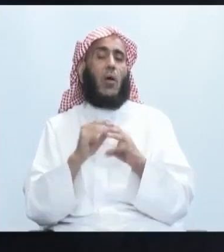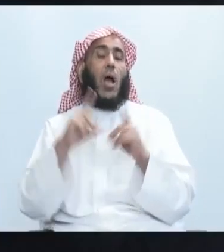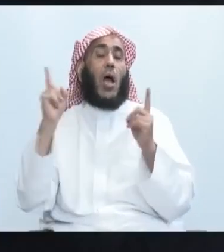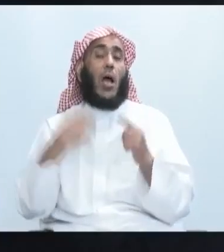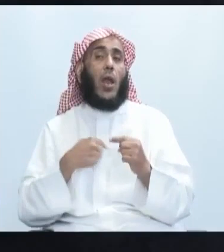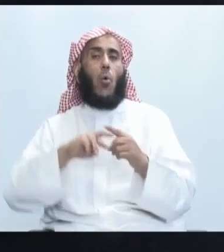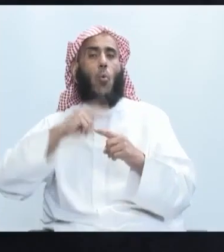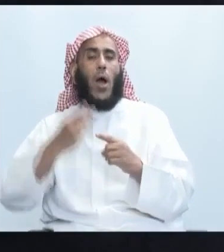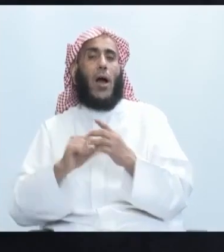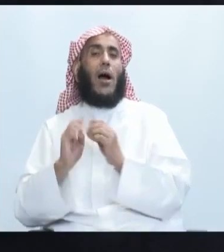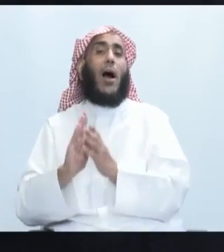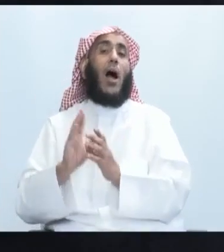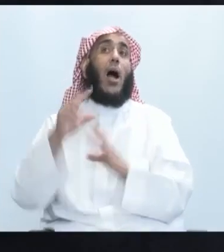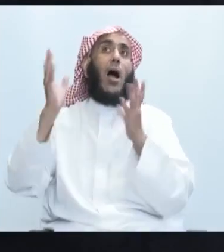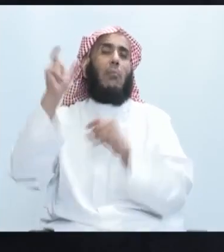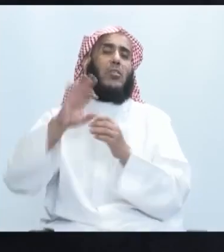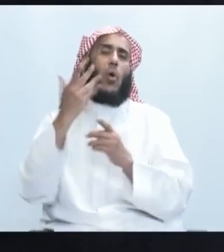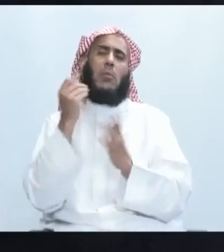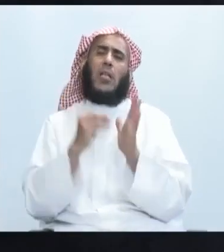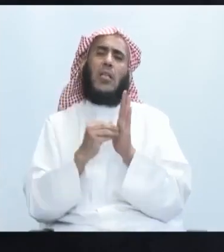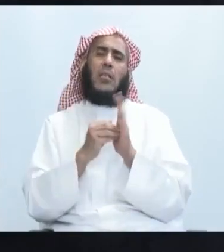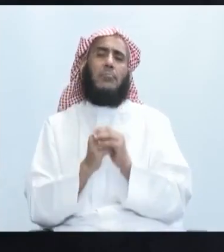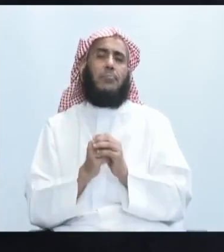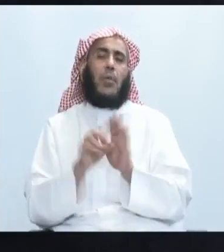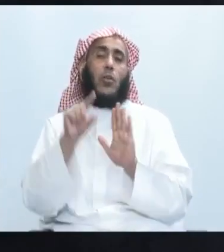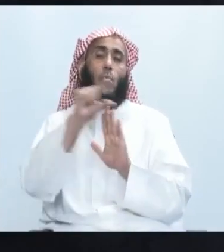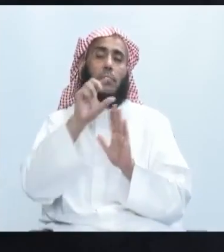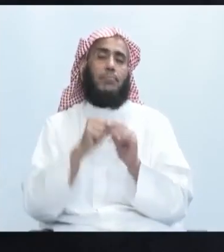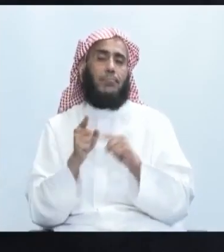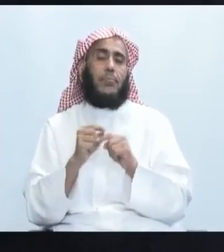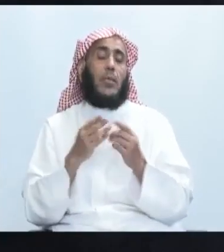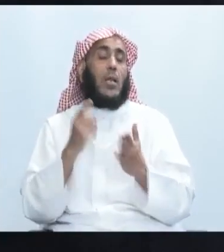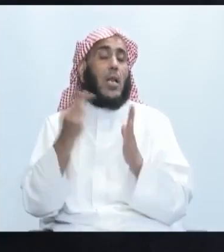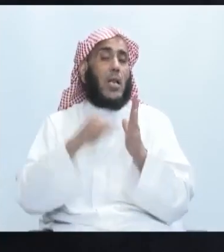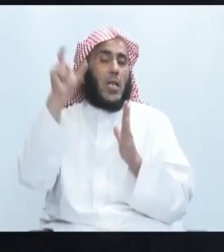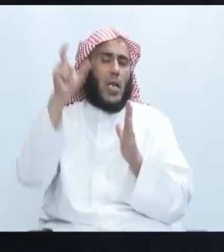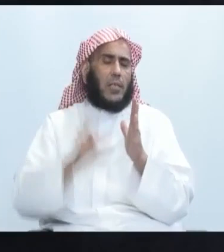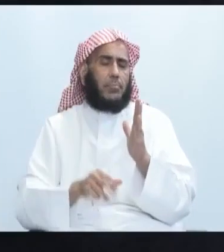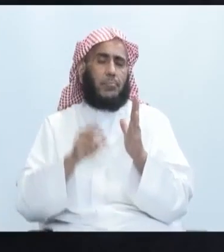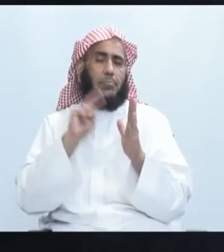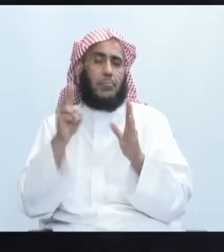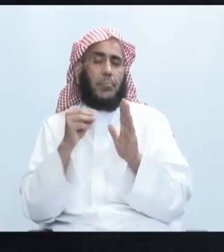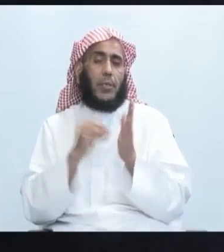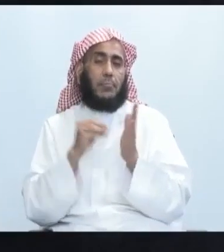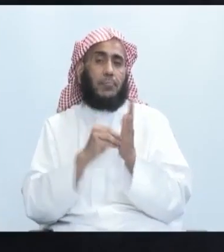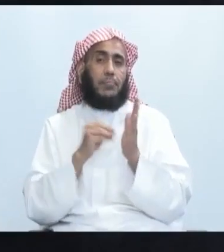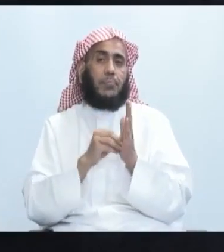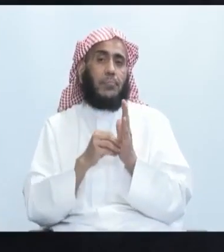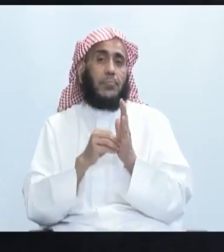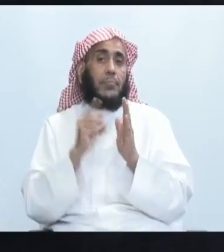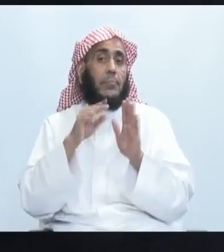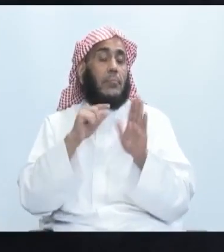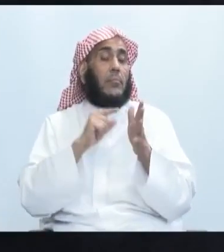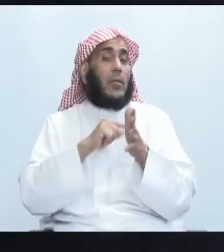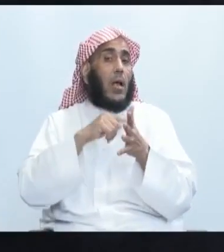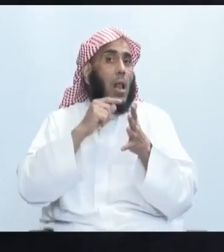فهمت منه ماذا تتحدث ايضا الكاتبه هنا وننظر اليه ايضا من خلال النظر الى عناصر